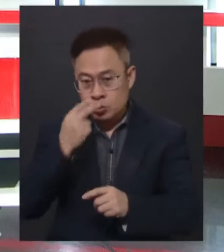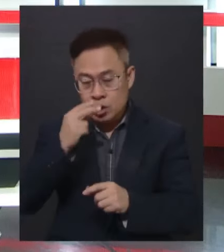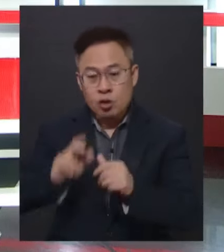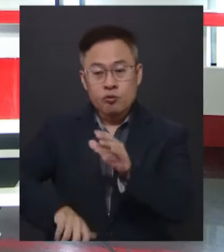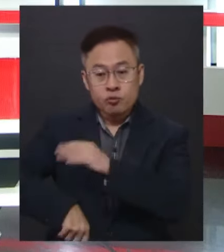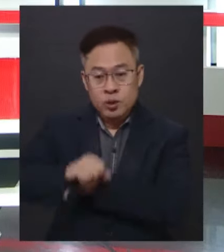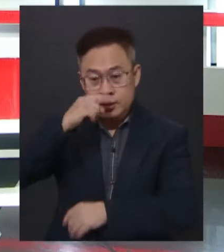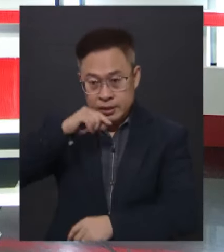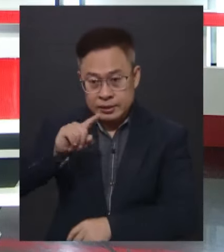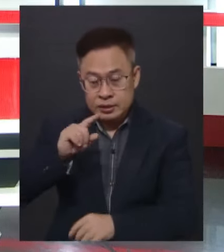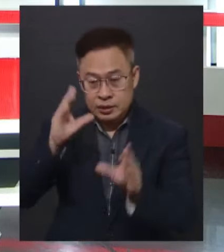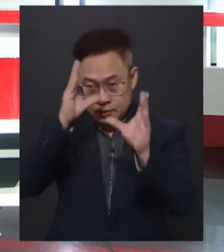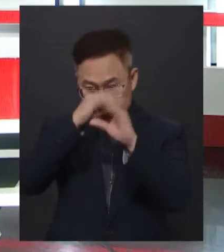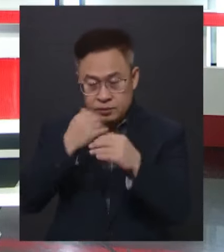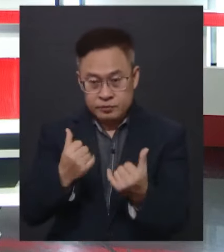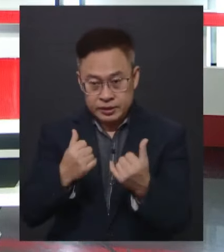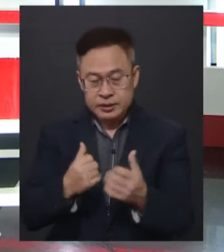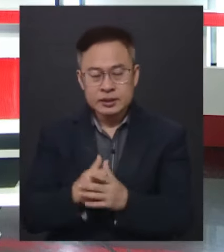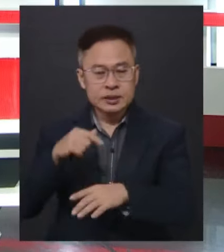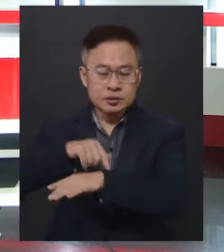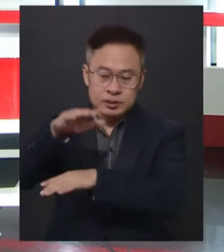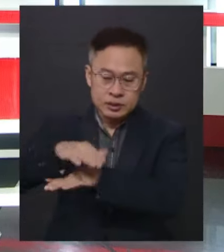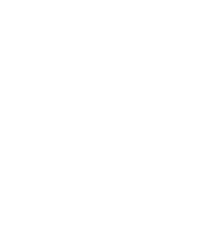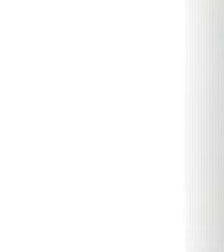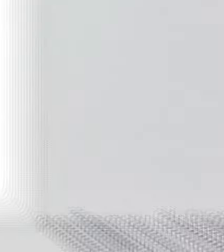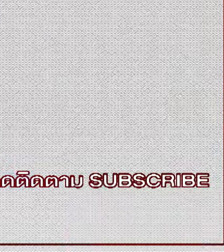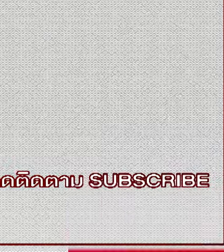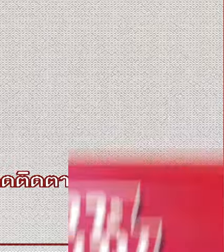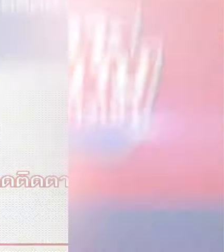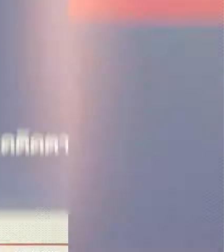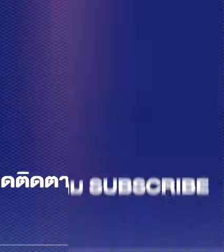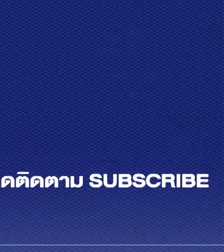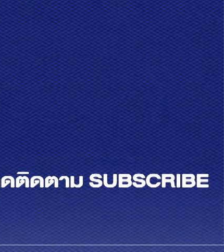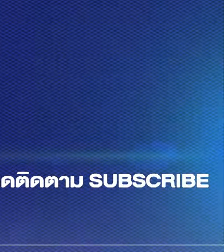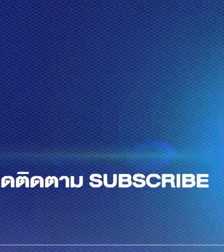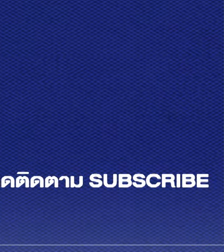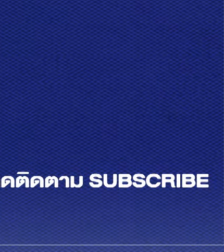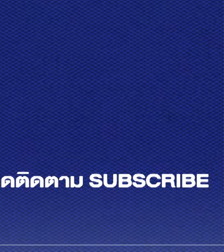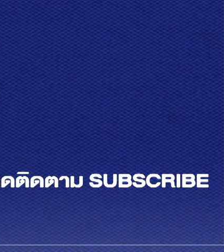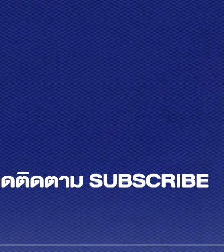ามชมการแข่งขันฟุตบอลรีโวไทยลีกได้ในช่วงเย็นวันนี้นะคะ Thank you.